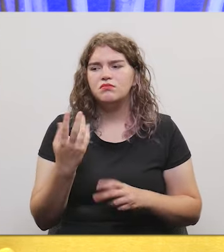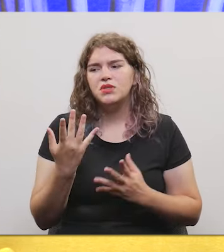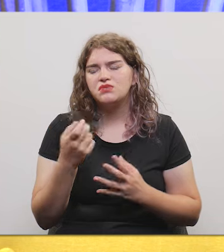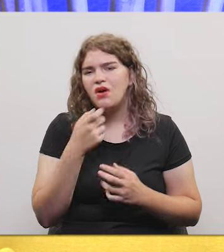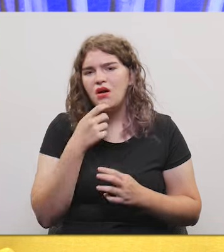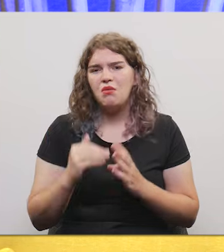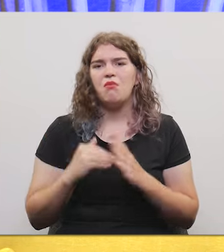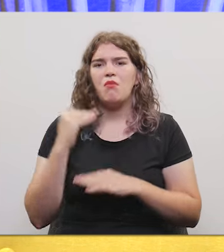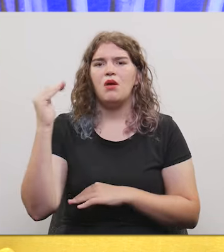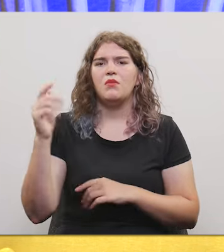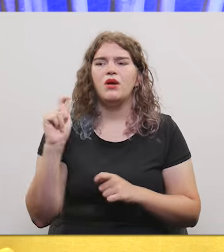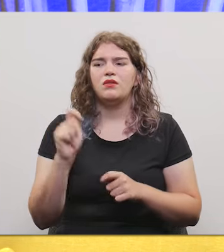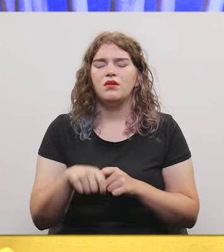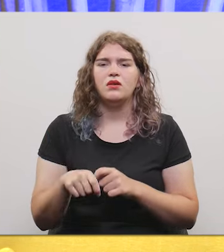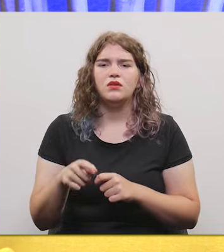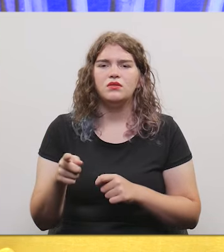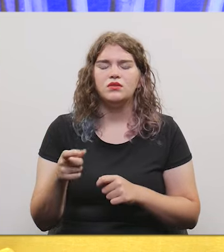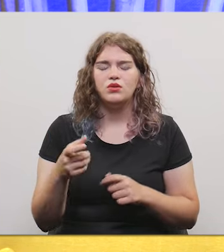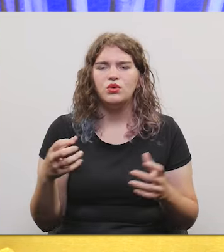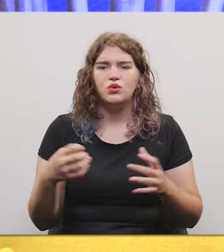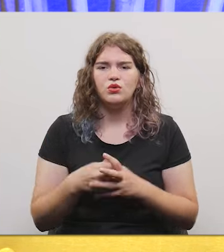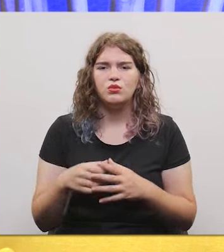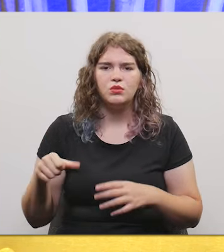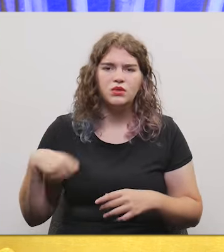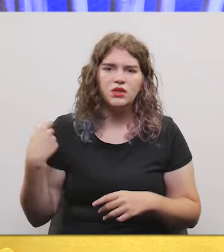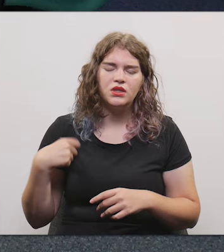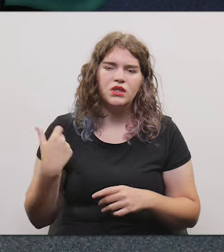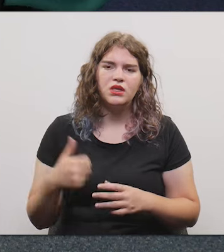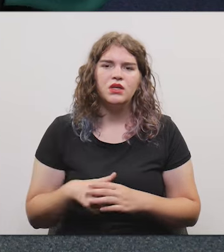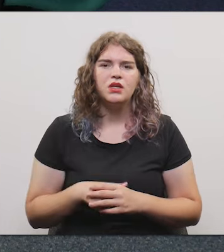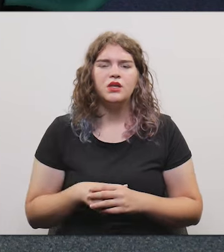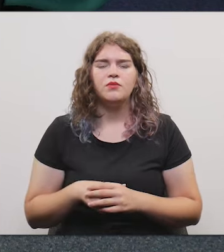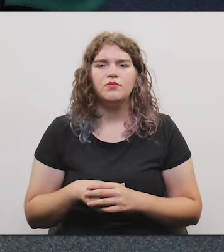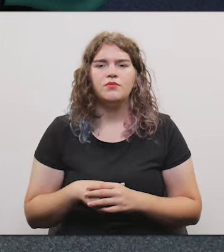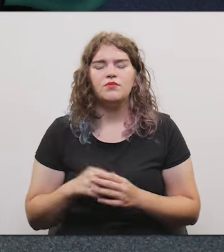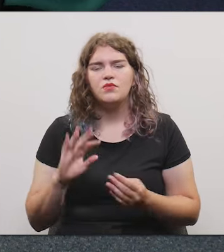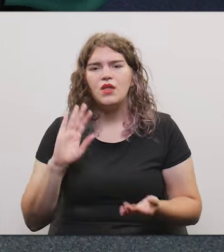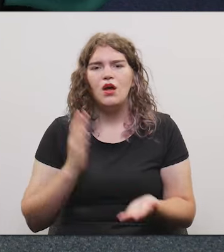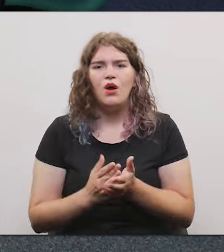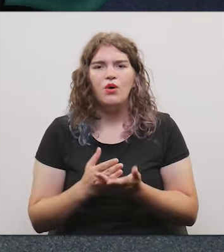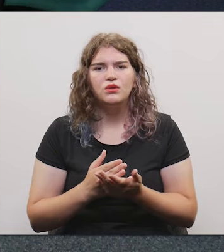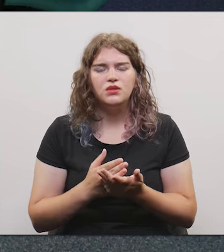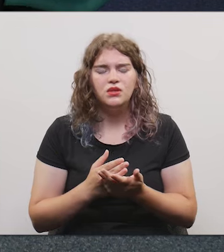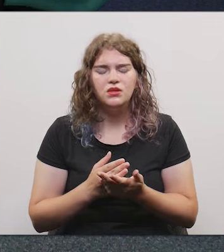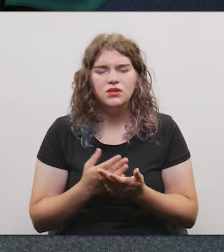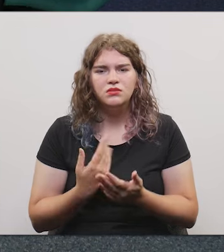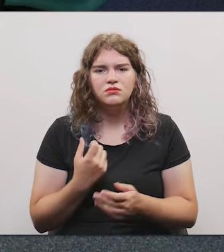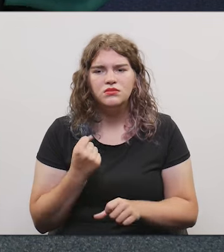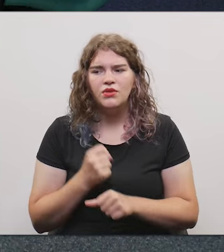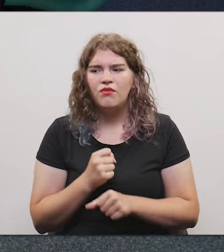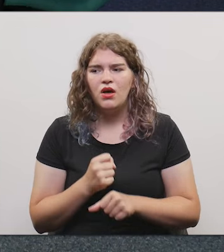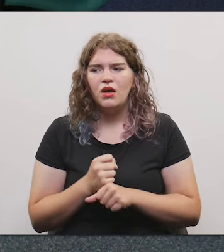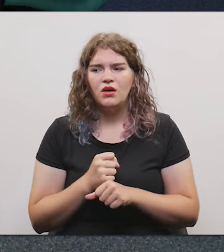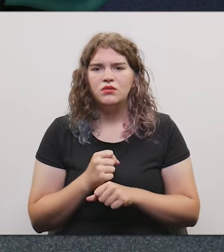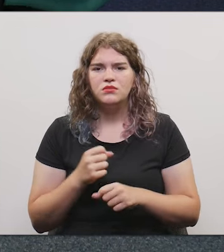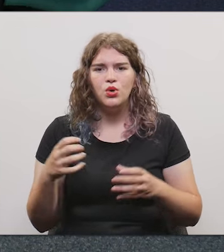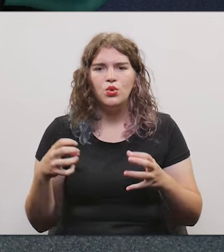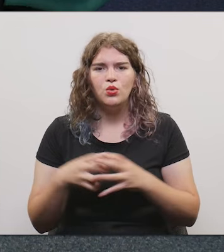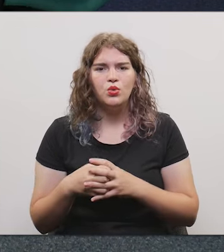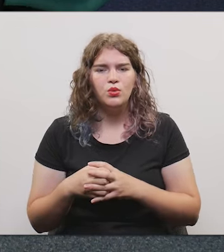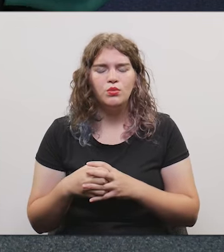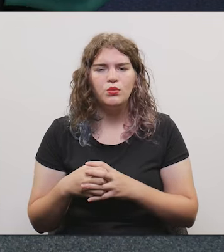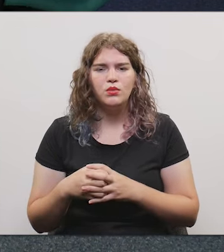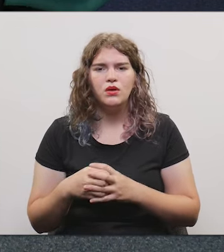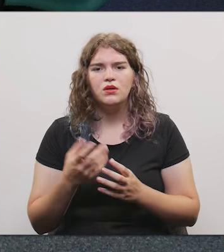erau câțiva ani mai mari decât grupul nostru de liceeni și care au hotărât să